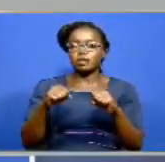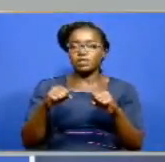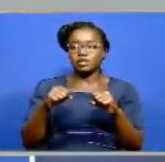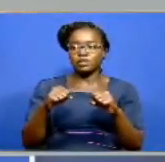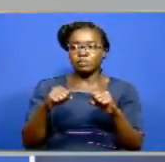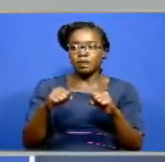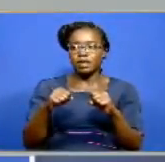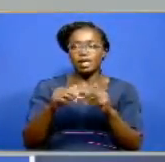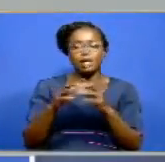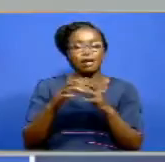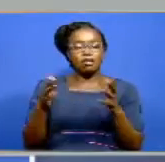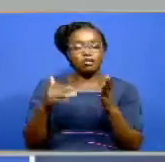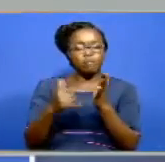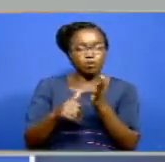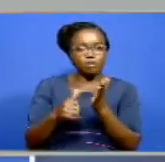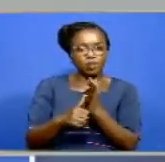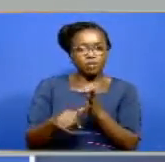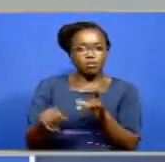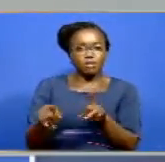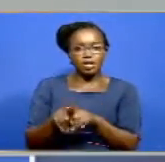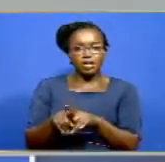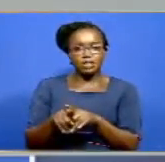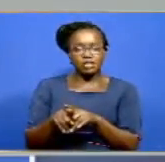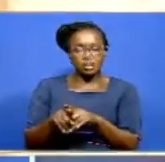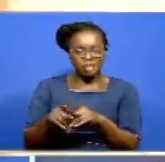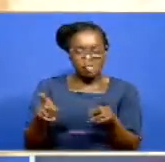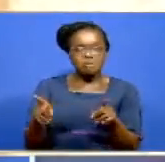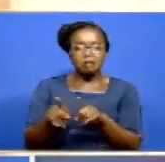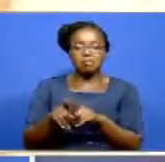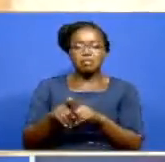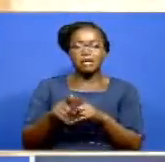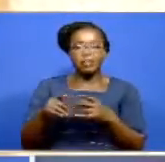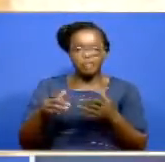great a problem as the incident itself.